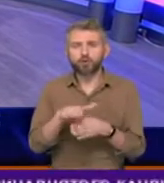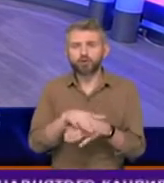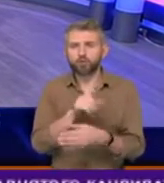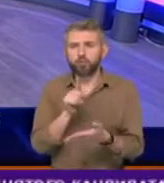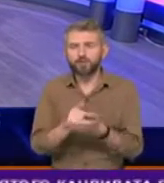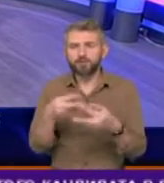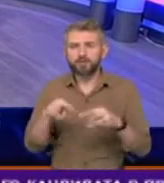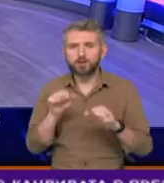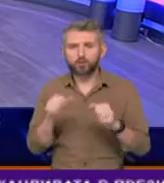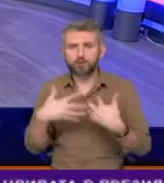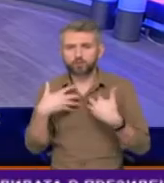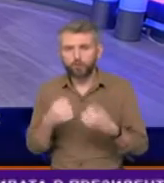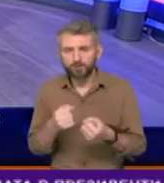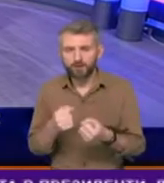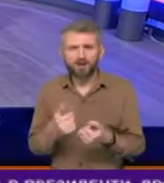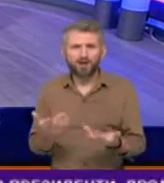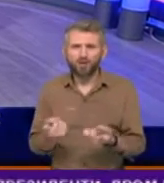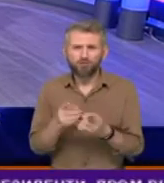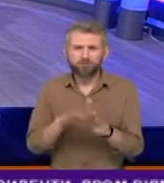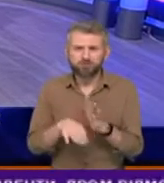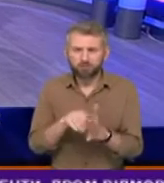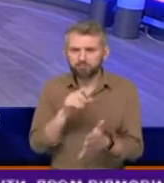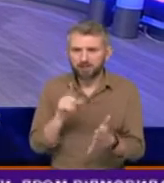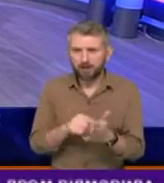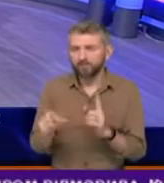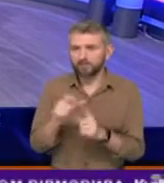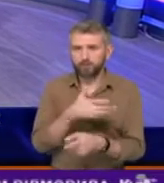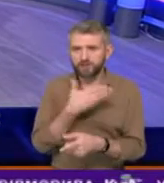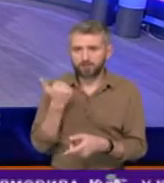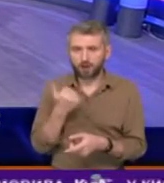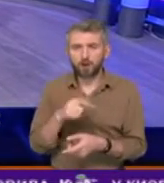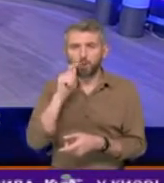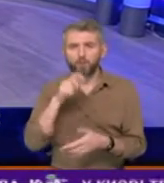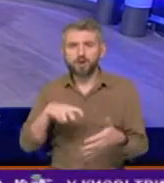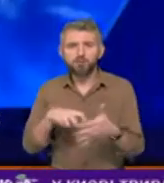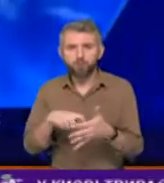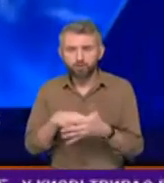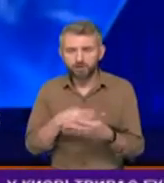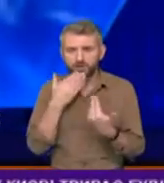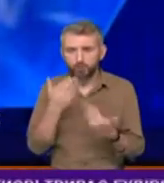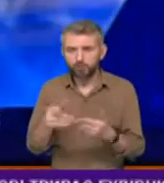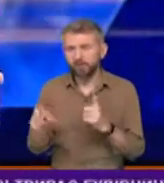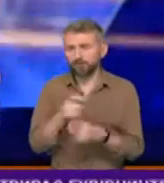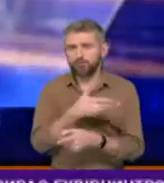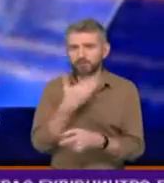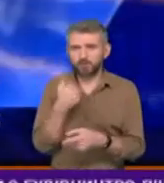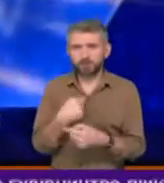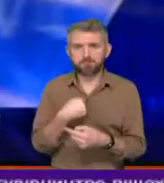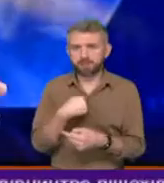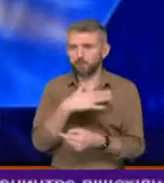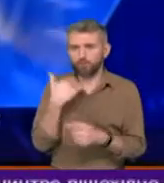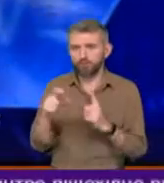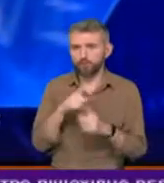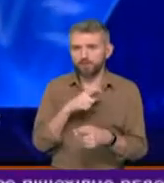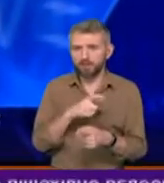обов'язки міністра охорони здоров'я з побутових питань, соціальних питань, відповіді немає. Укрпошта звернувся, відповіді немає, навіть мені не хочуть